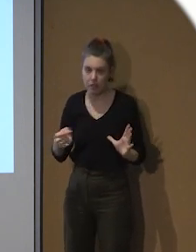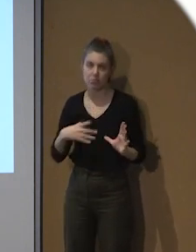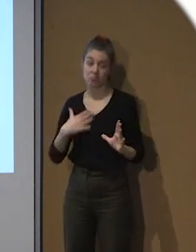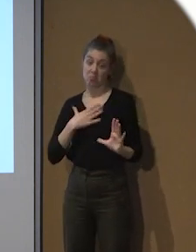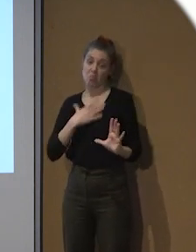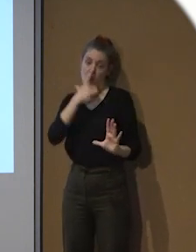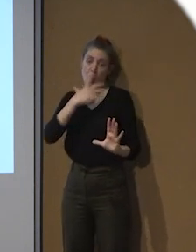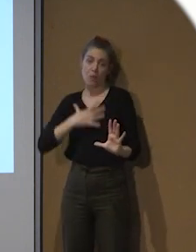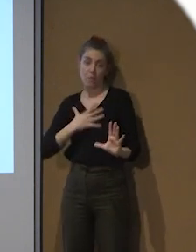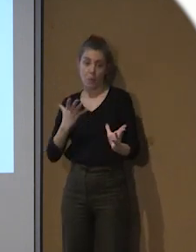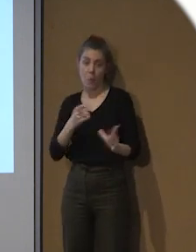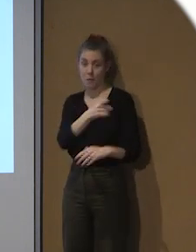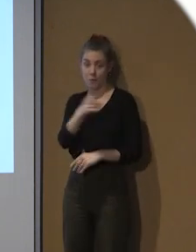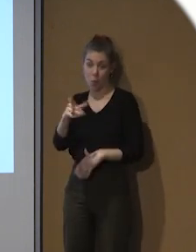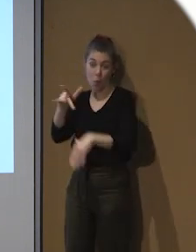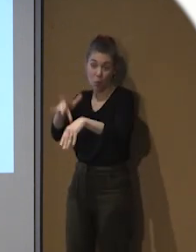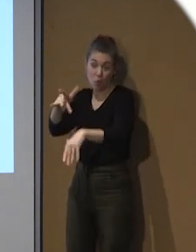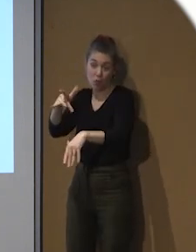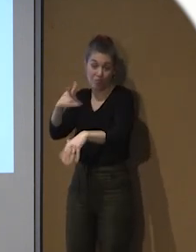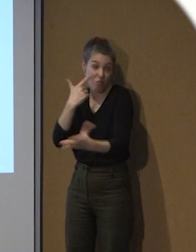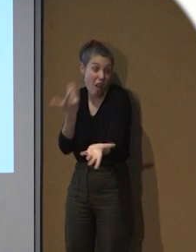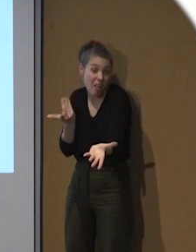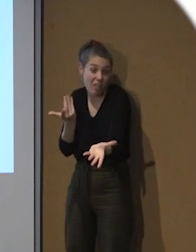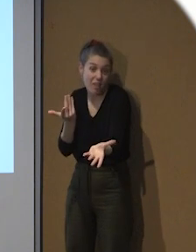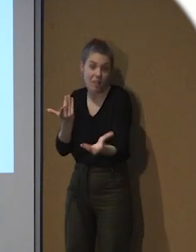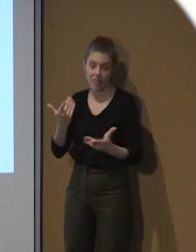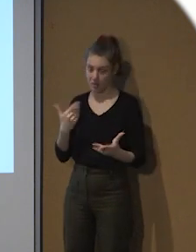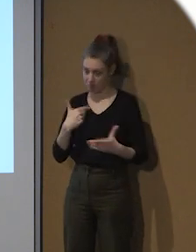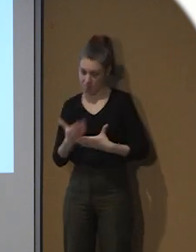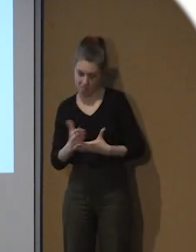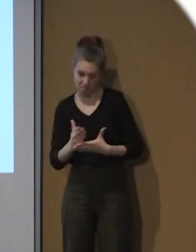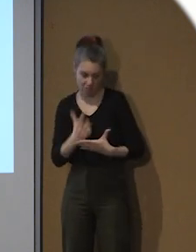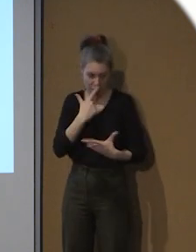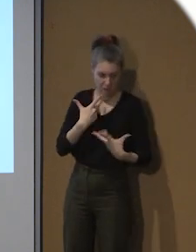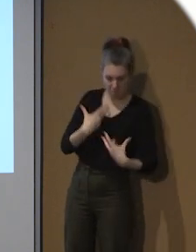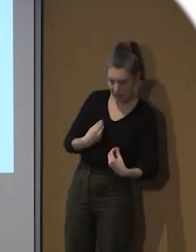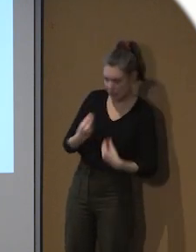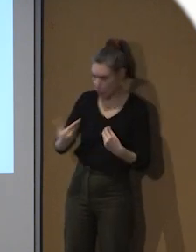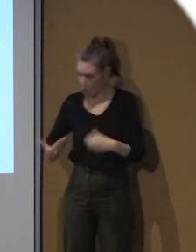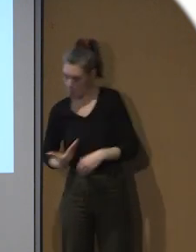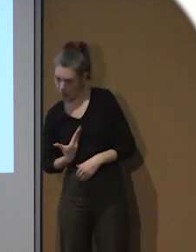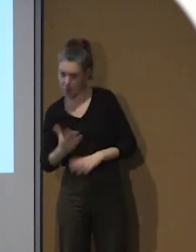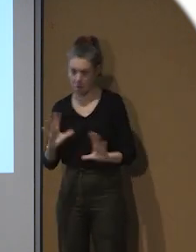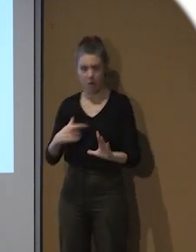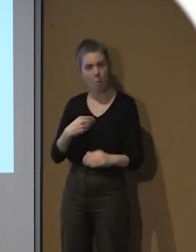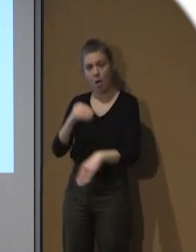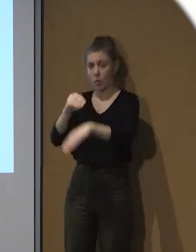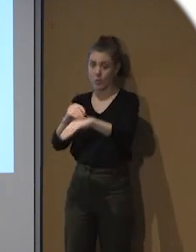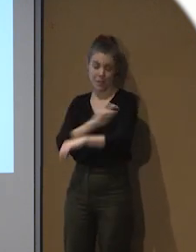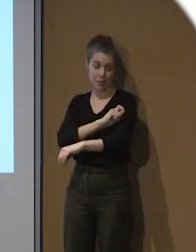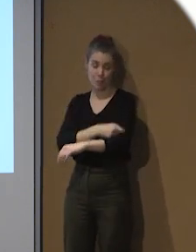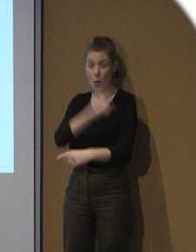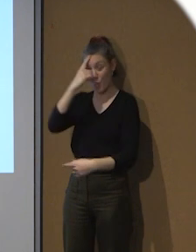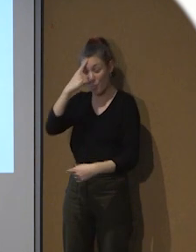c'est mieux les éviter. Ne pas vaciller entre la fatigue et la blessure, aller droit vers la santé. Je